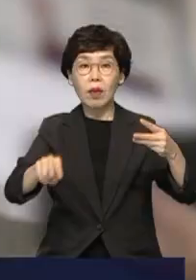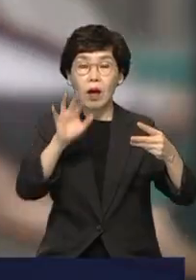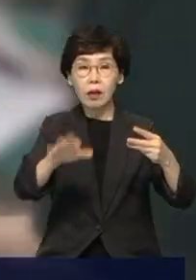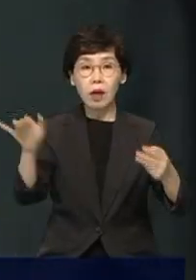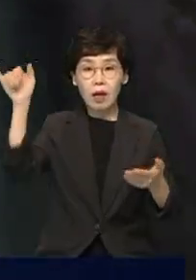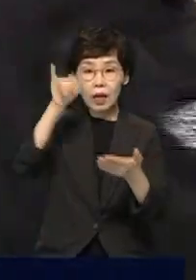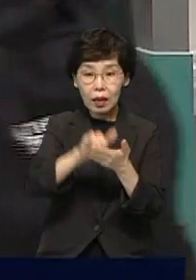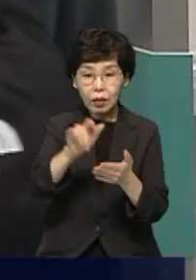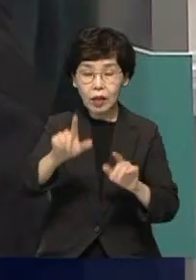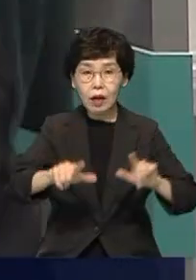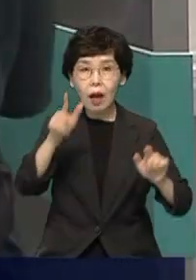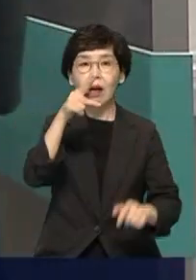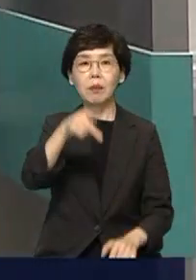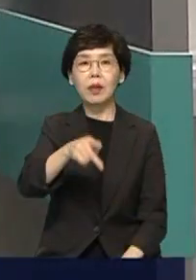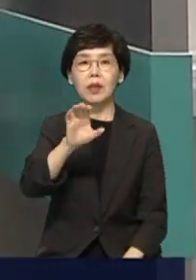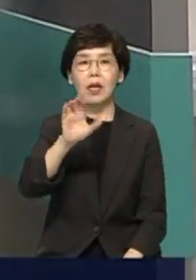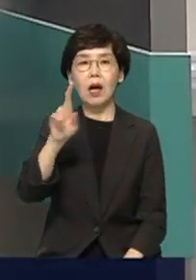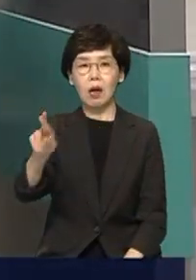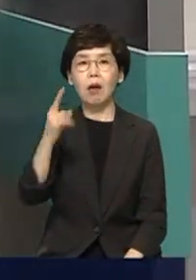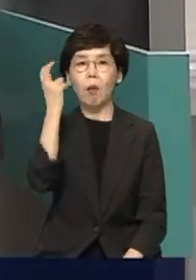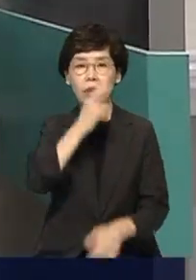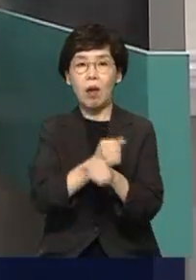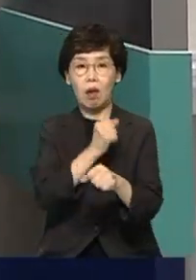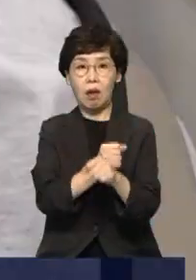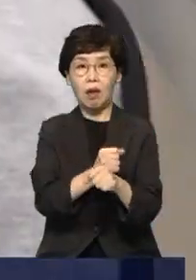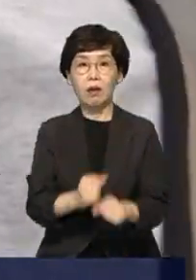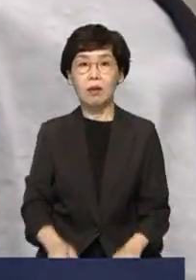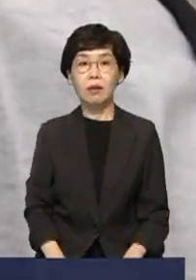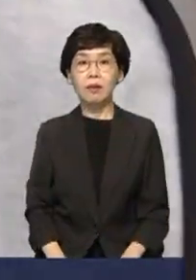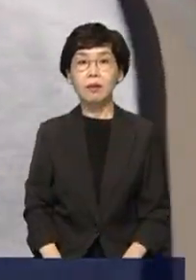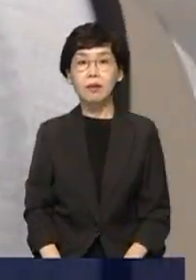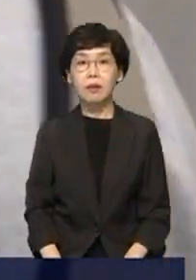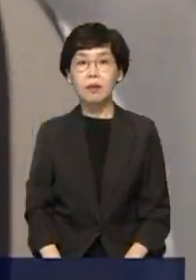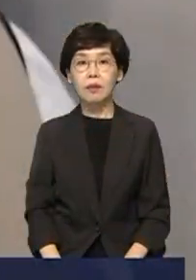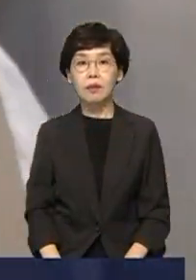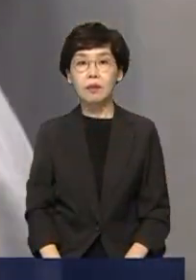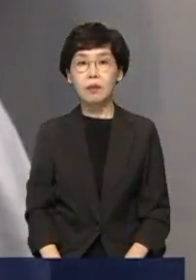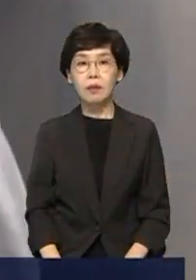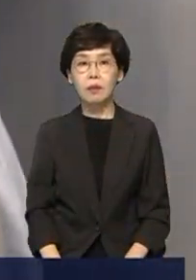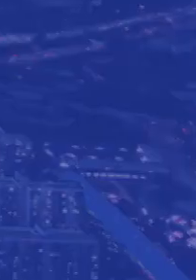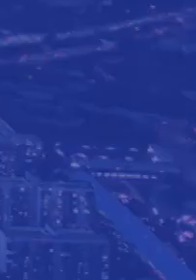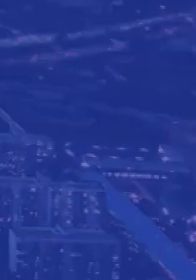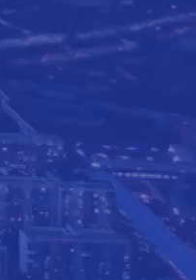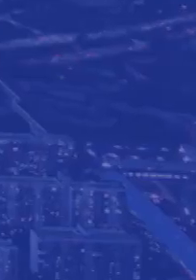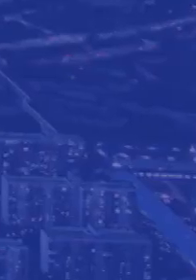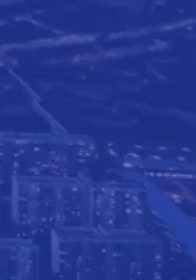1일차 PCR 검사를 시행하도록 했습니다. SBS 김덕현입니다.